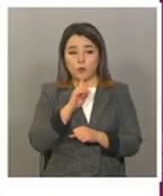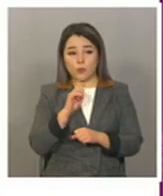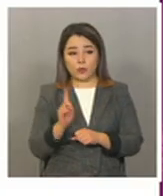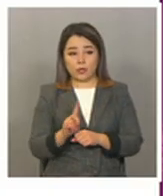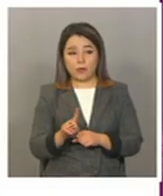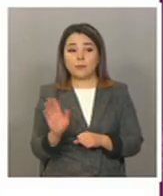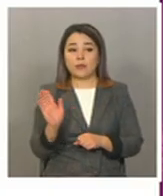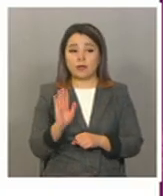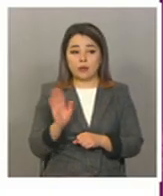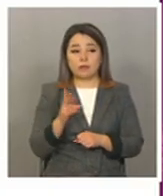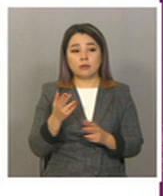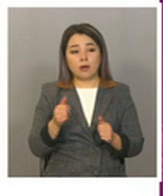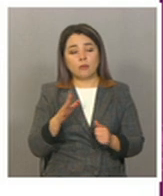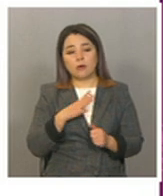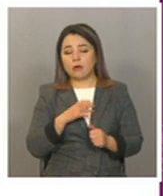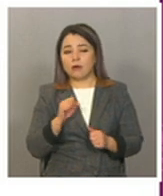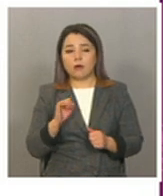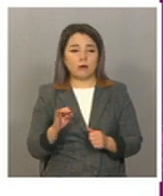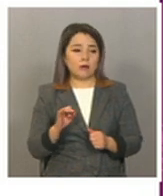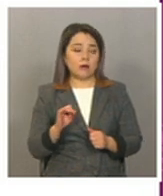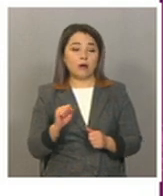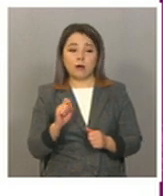был. Ах, там так красиво.